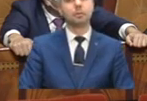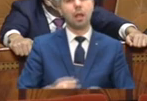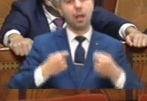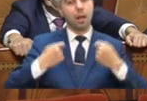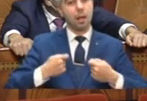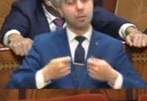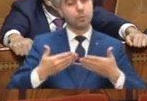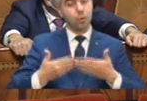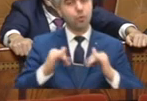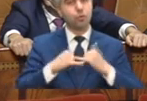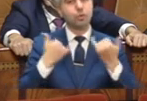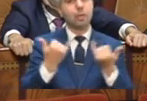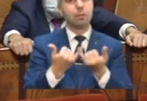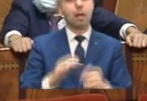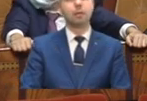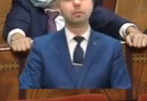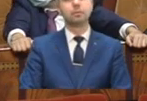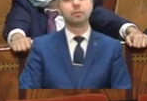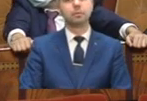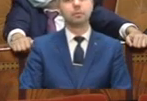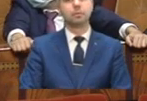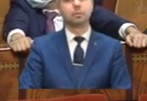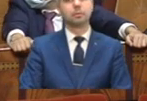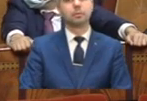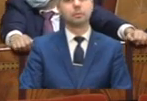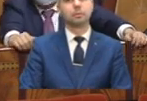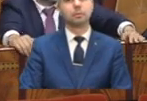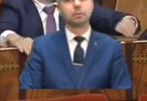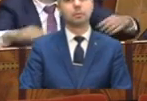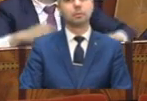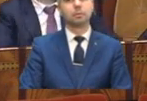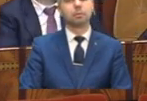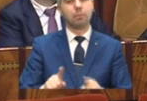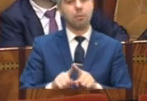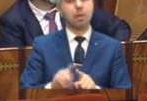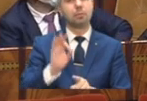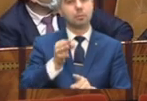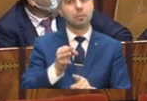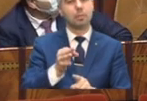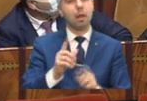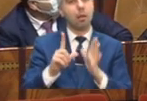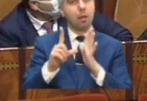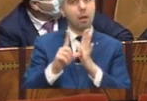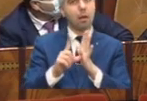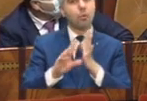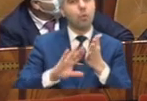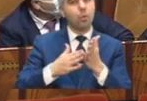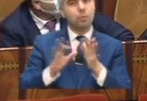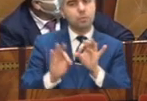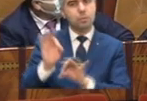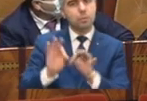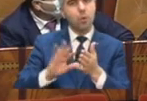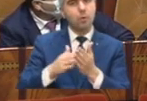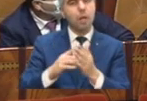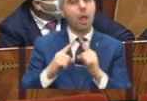وأنت رئيسة هذه الجلسة. أنت رئيسة هذه الجلسة ومن حقك بطبيعة الحال التنظيم والحفاظ على